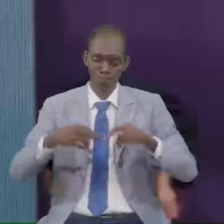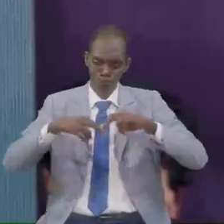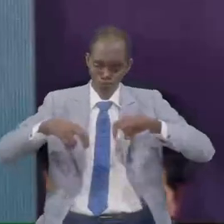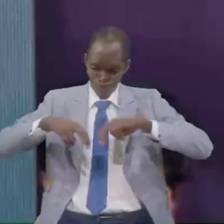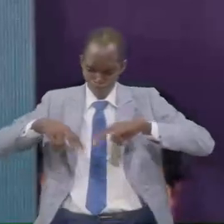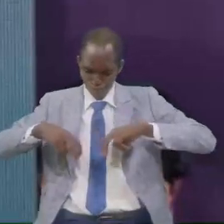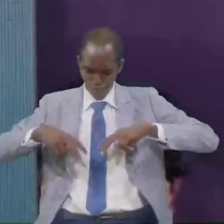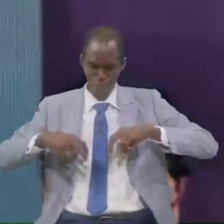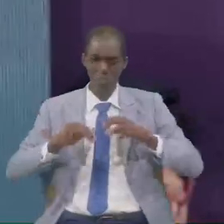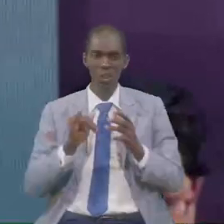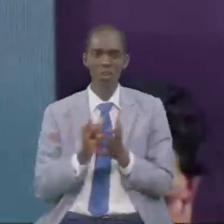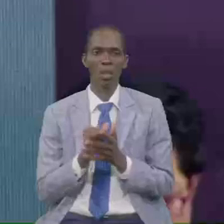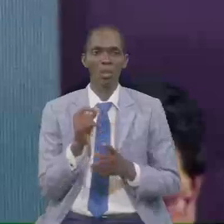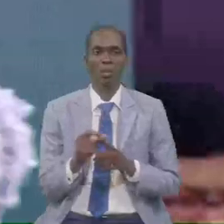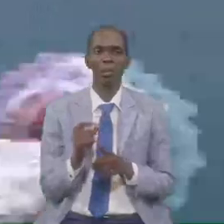Analysez ce mot.